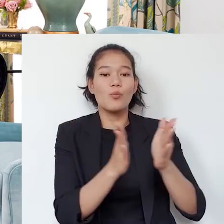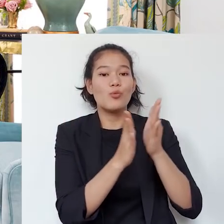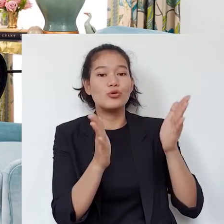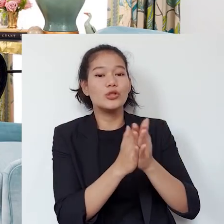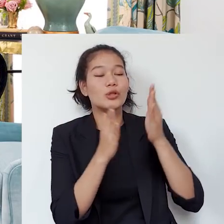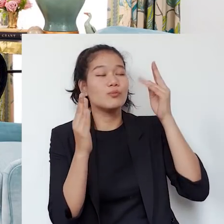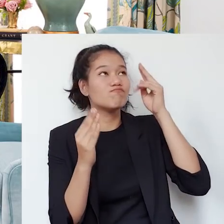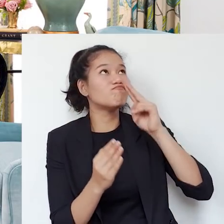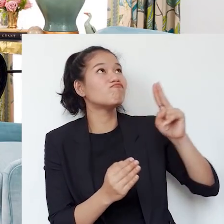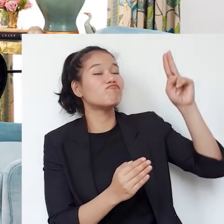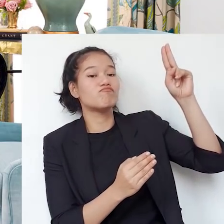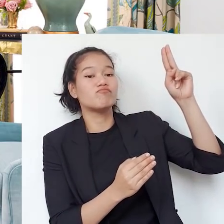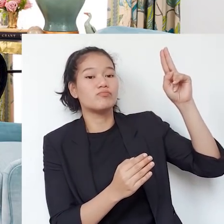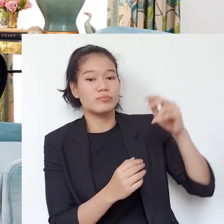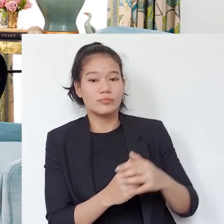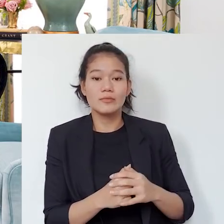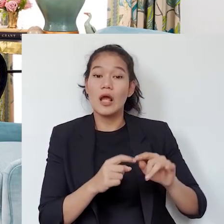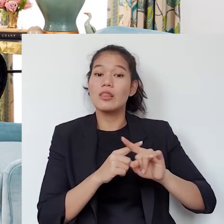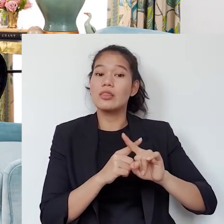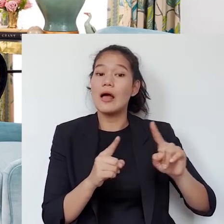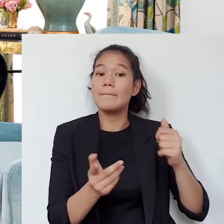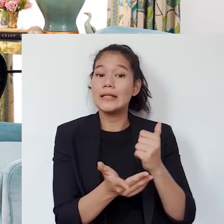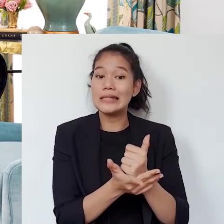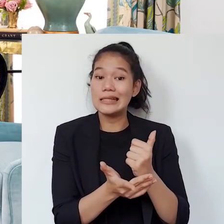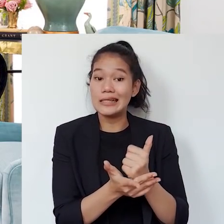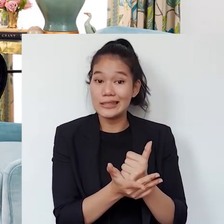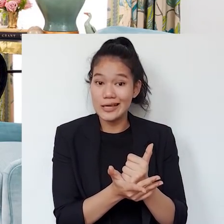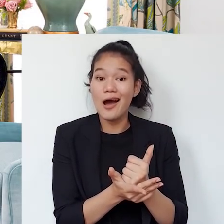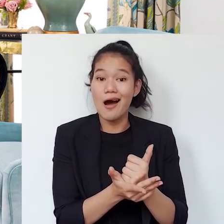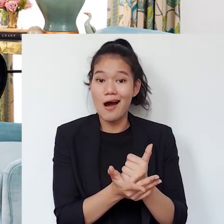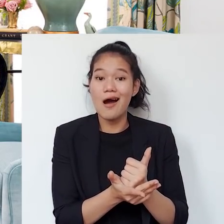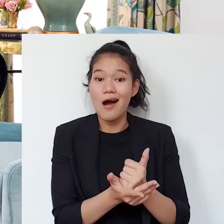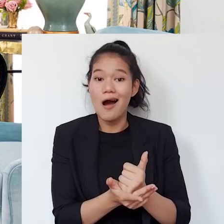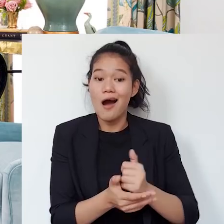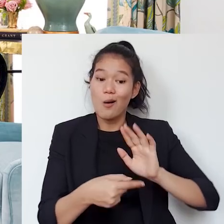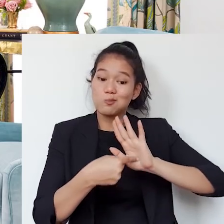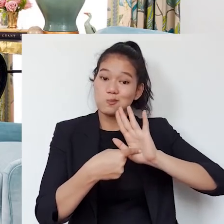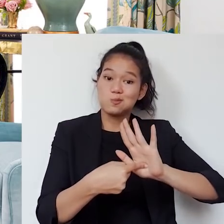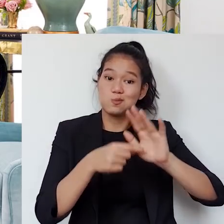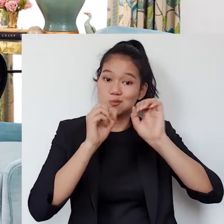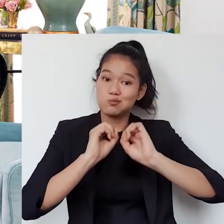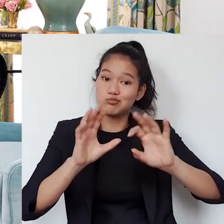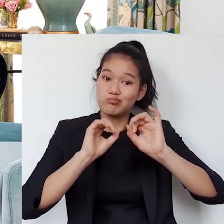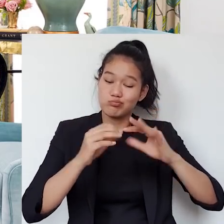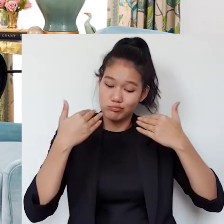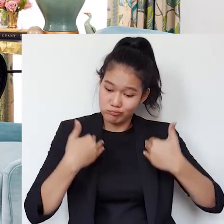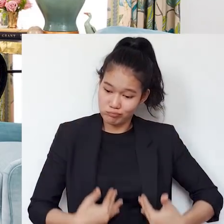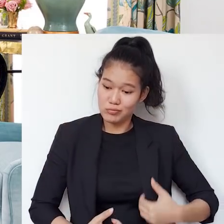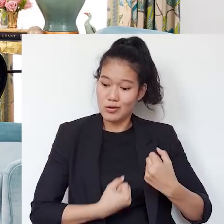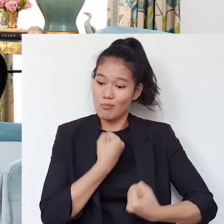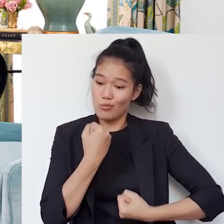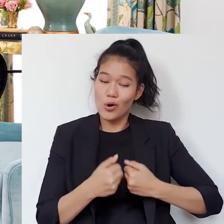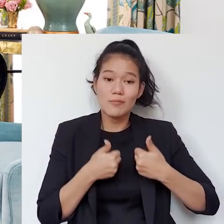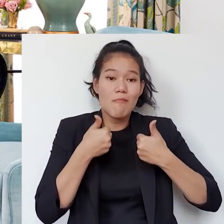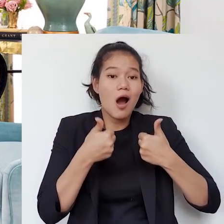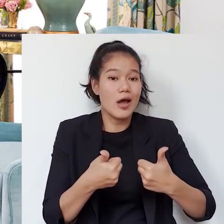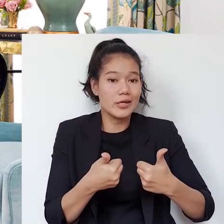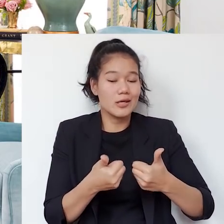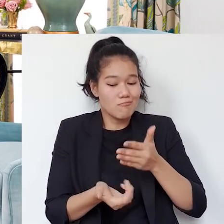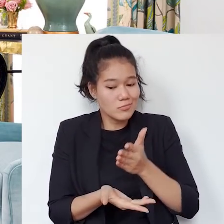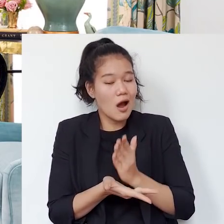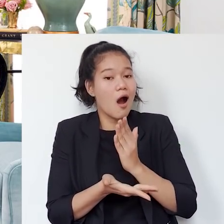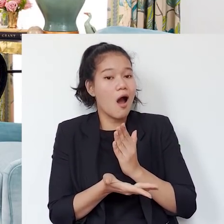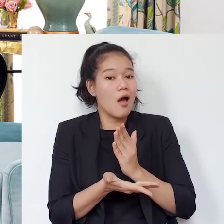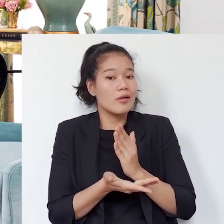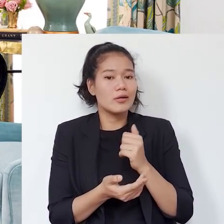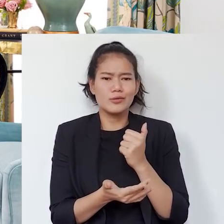Tuhan. Tetapi rupanya tindakan mempublikasikan kebaikan, kebajikan,